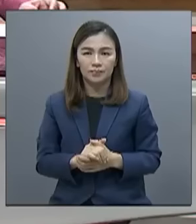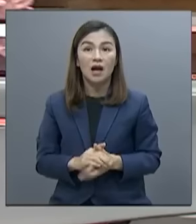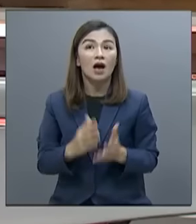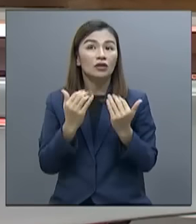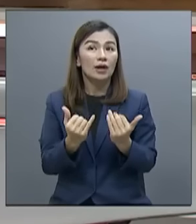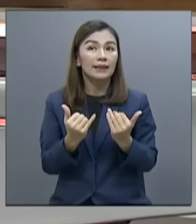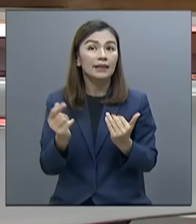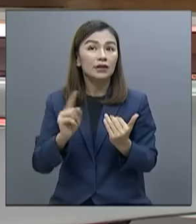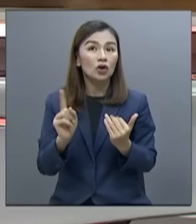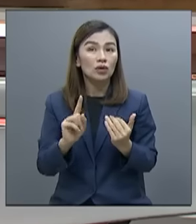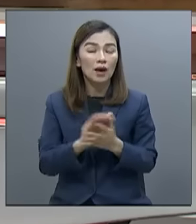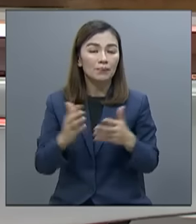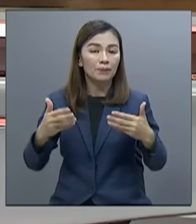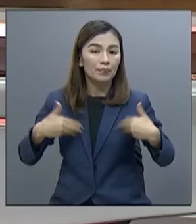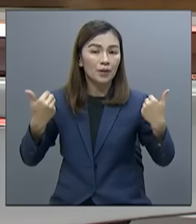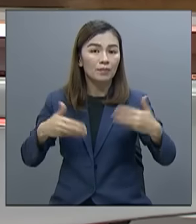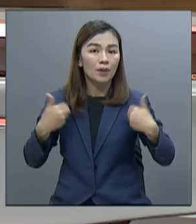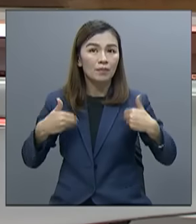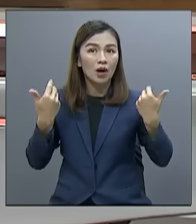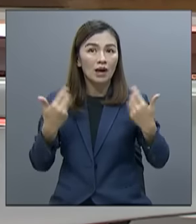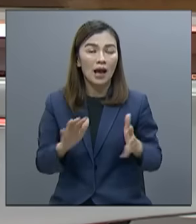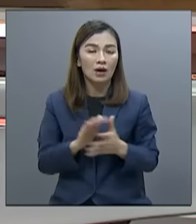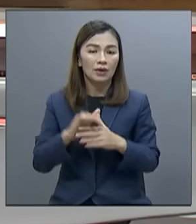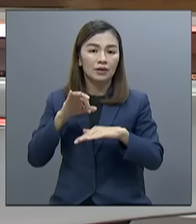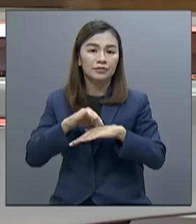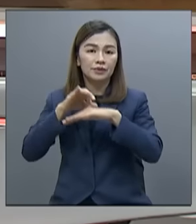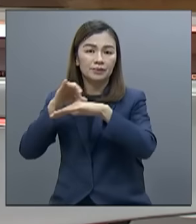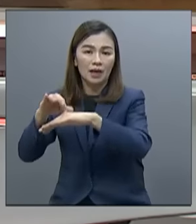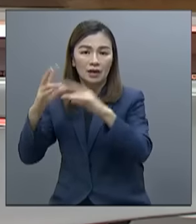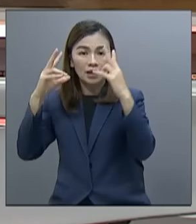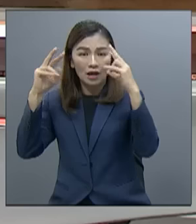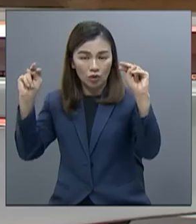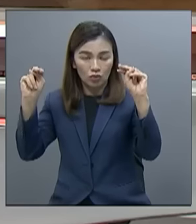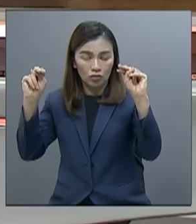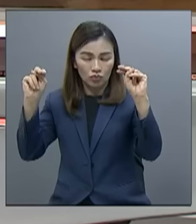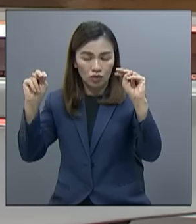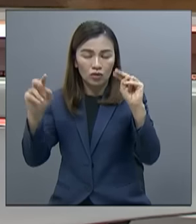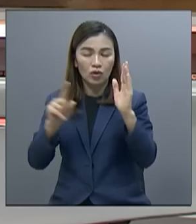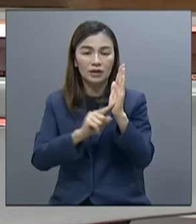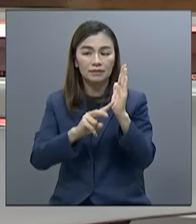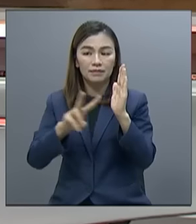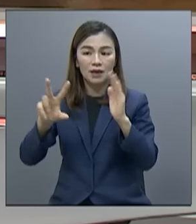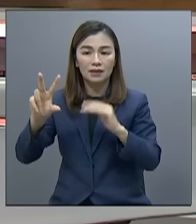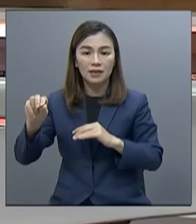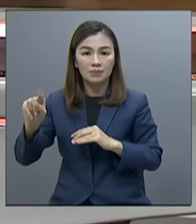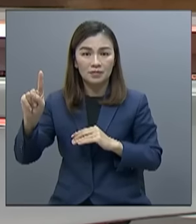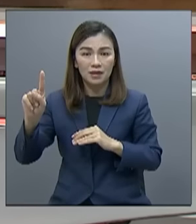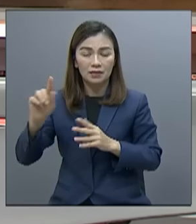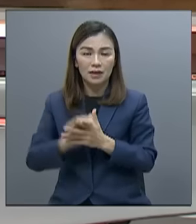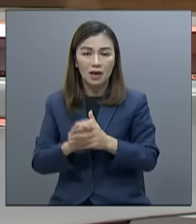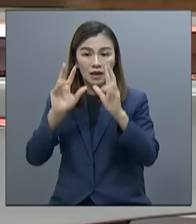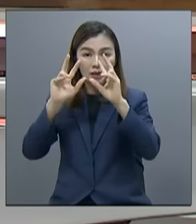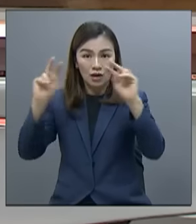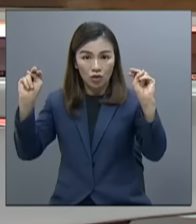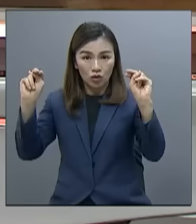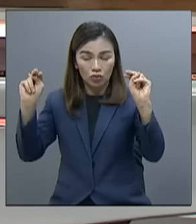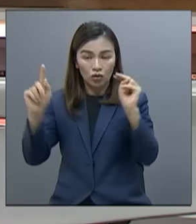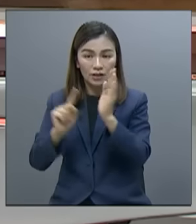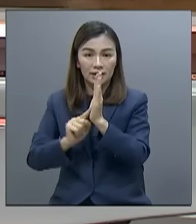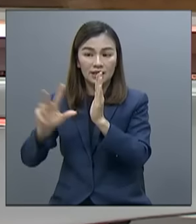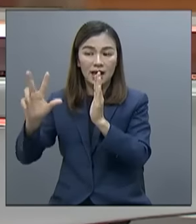รรยากาศชื่นมื่นหลังจากที่รับตำแหน่งนายกรัฐมนตรีคนที่31และนายกรัฐมนตรีคนที่3ของตระกูล